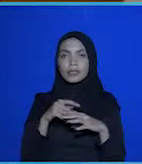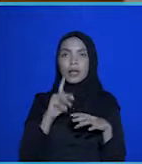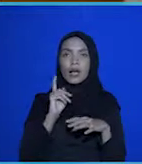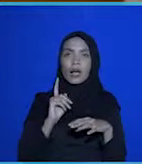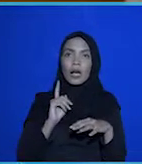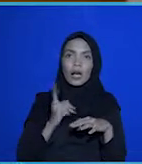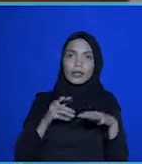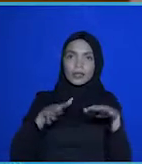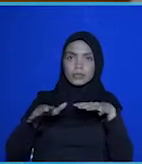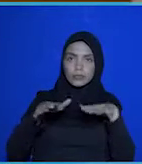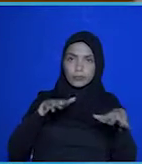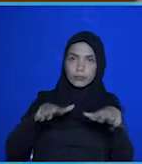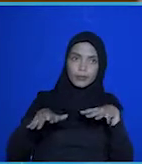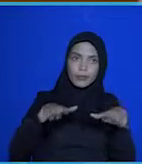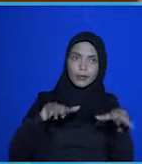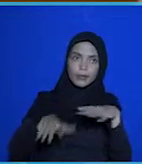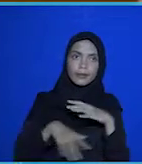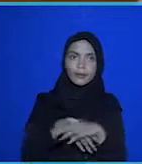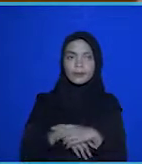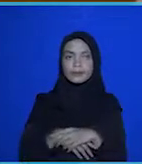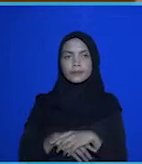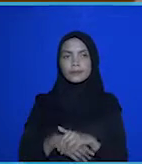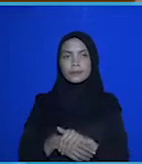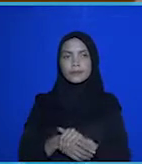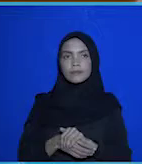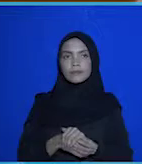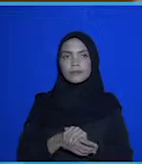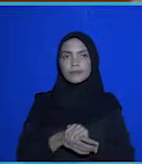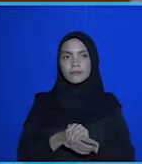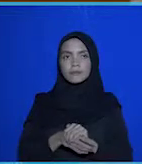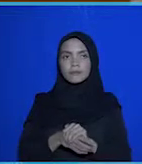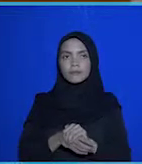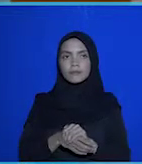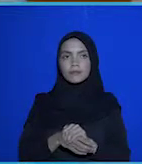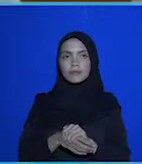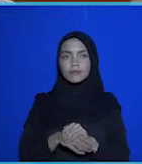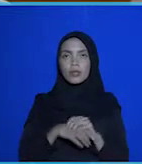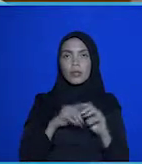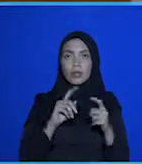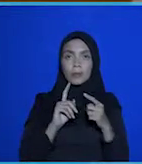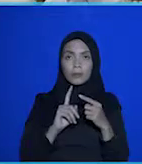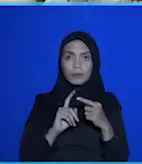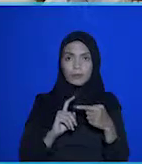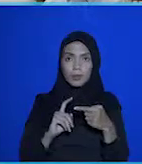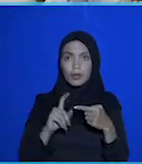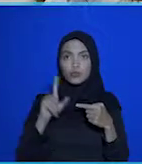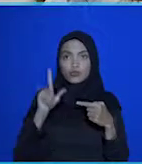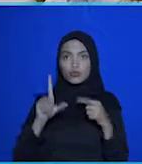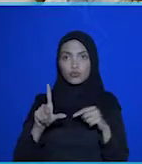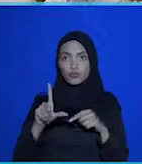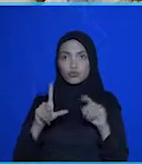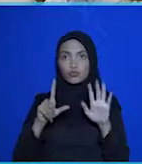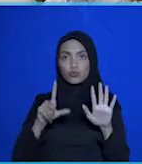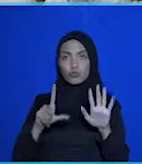yang dilepaskan sebagai gempa bumi. Tidak sekedar sebagai gelombang gempa bumi. Yang pertama magnitudonya 7,